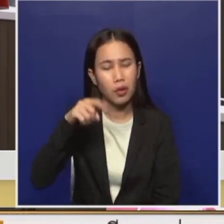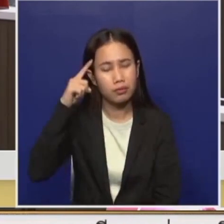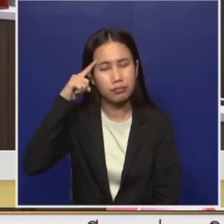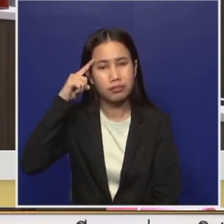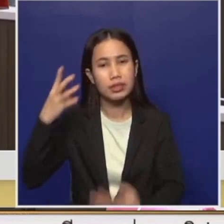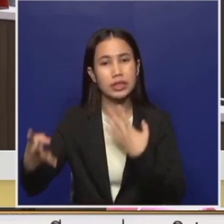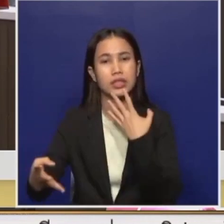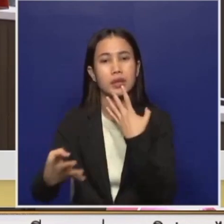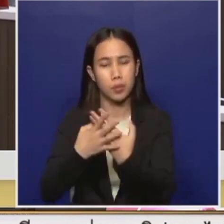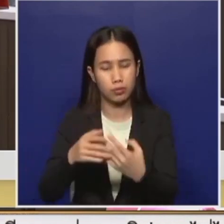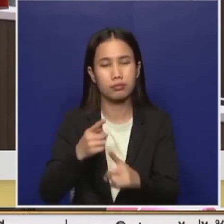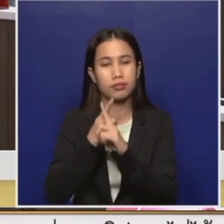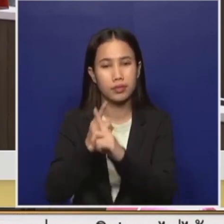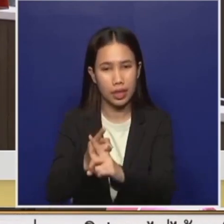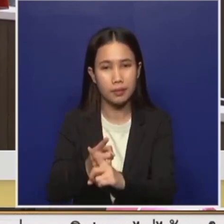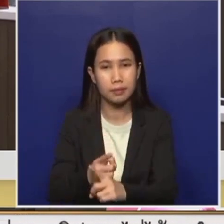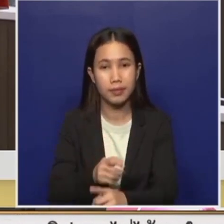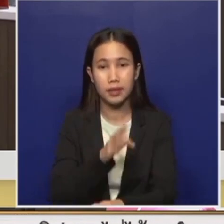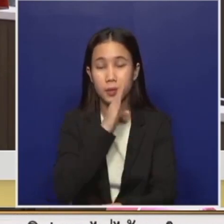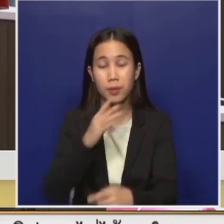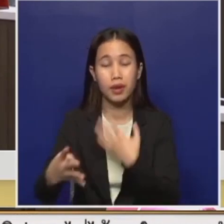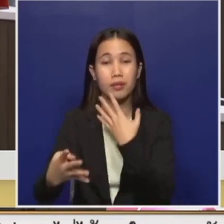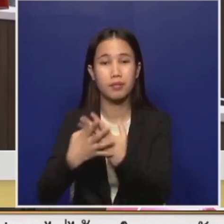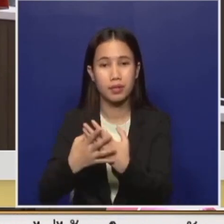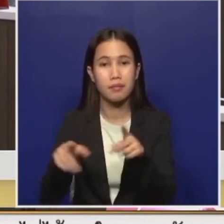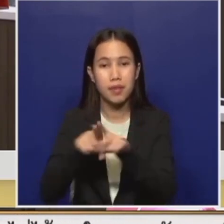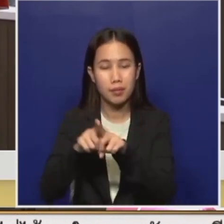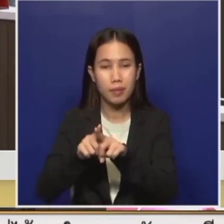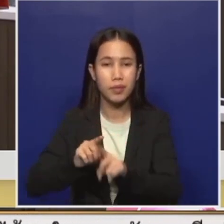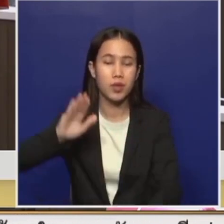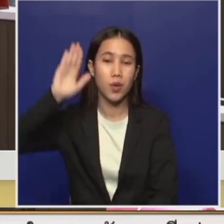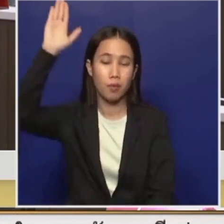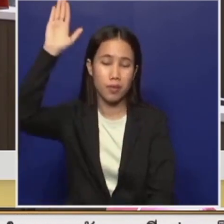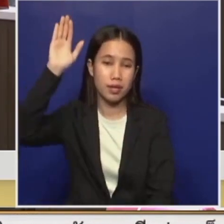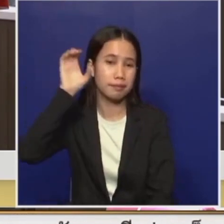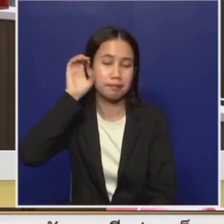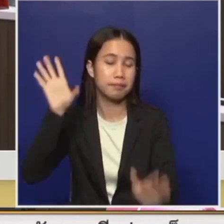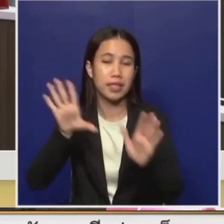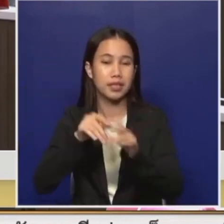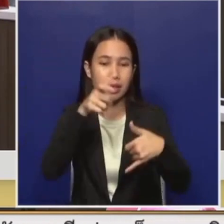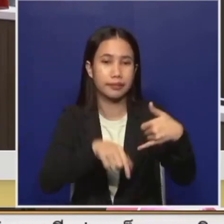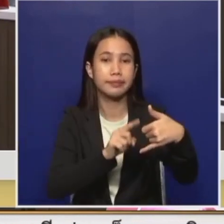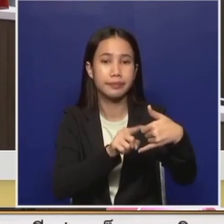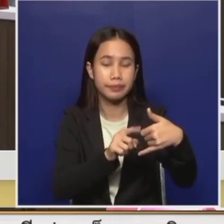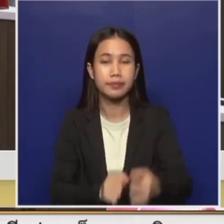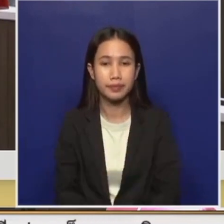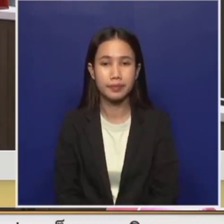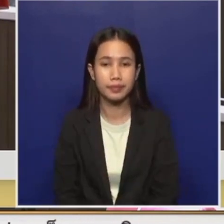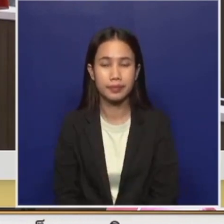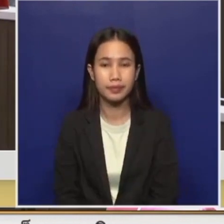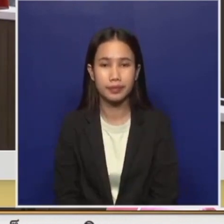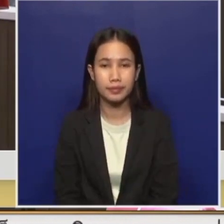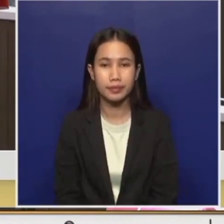ข้ามสาวถ้เปคุกทางกเบือง กคกมือไม่ไ้้วใจครับท่ปหานทกรบครั